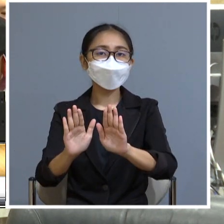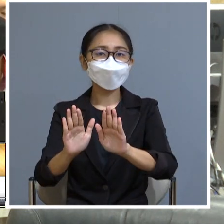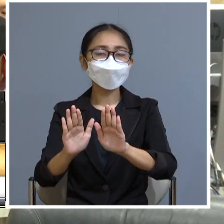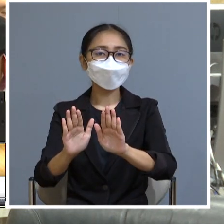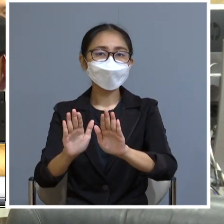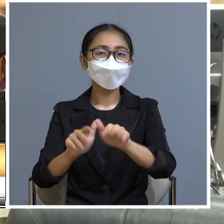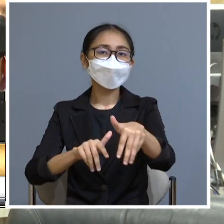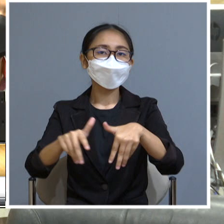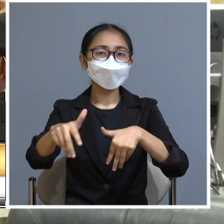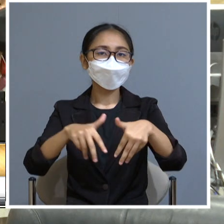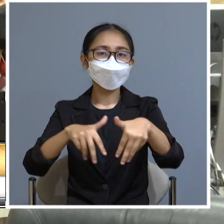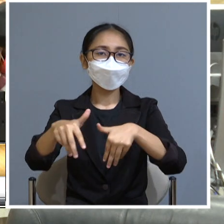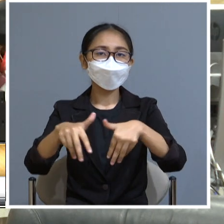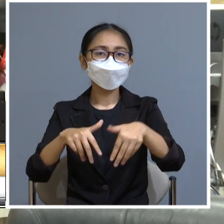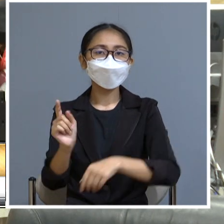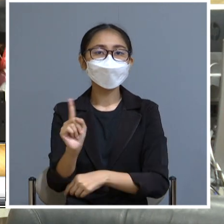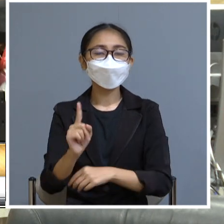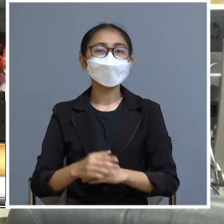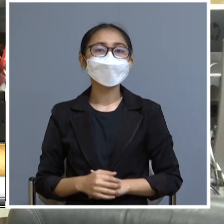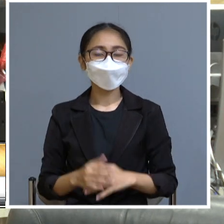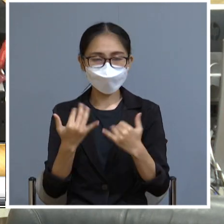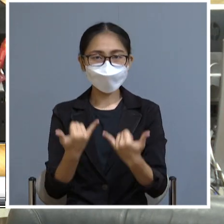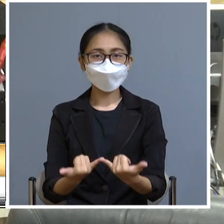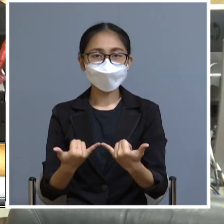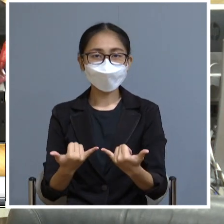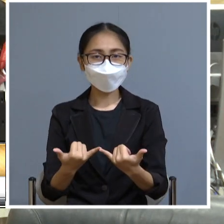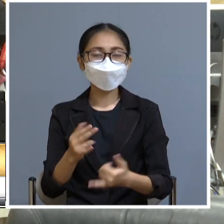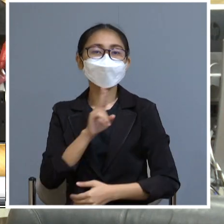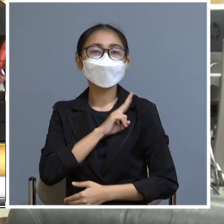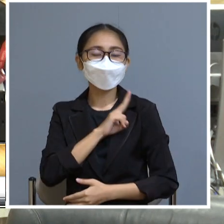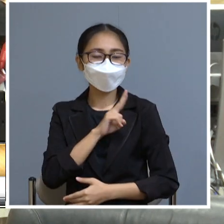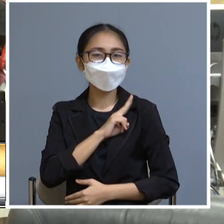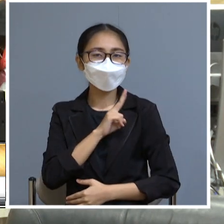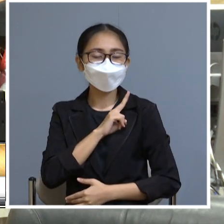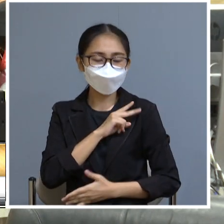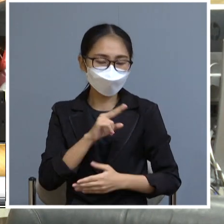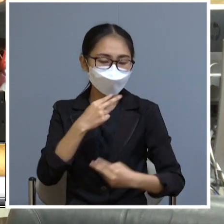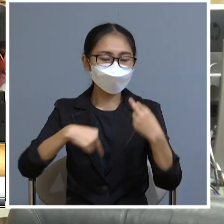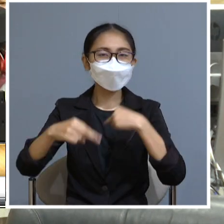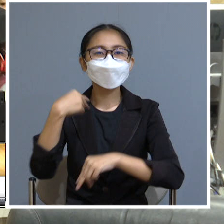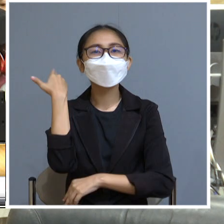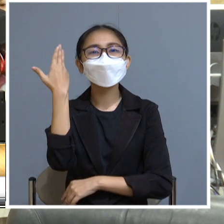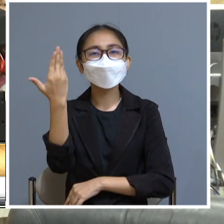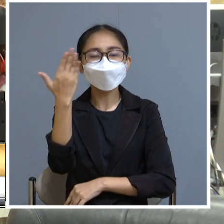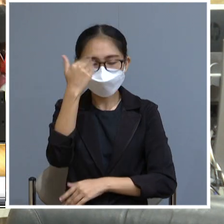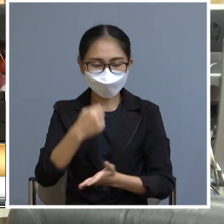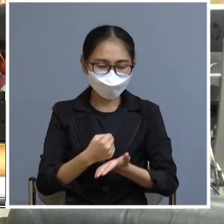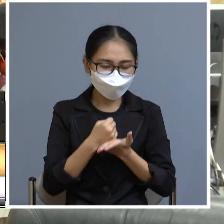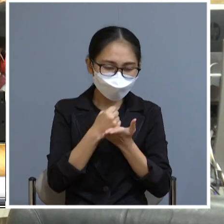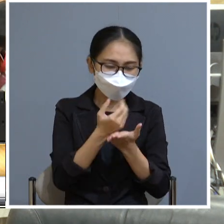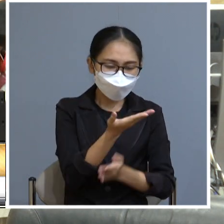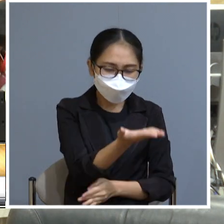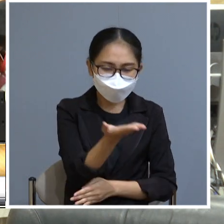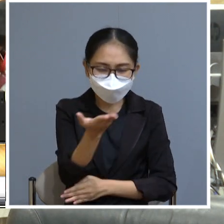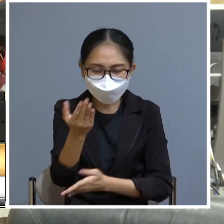ไปหาชนนะครับว่าตอนนกตองช่วยเหอตเองกไปก่อนนะครัเพว่าเราขอไปทุผลทางแล้ว